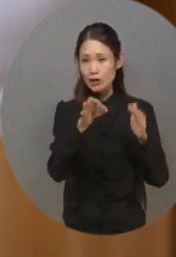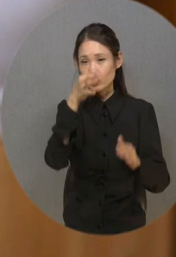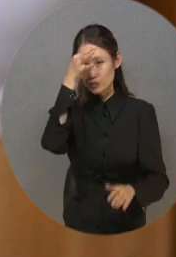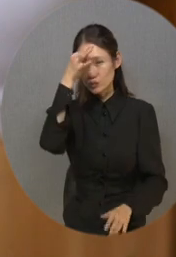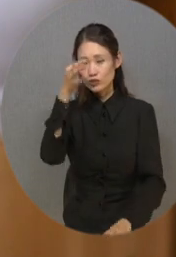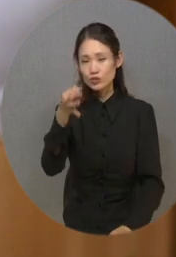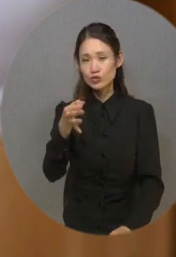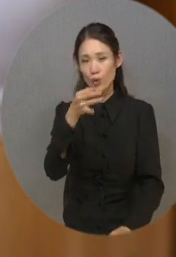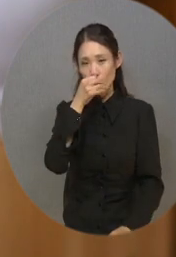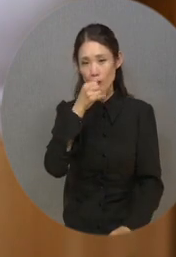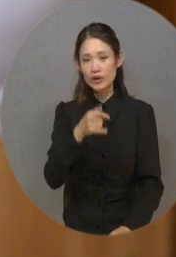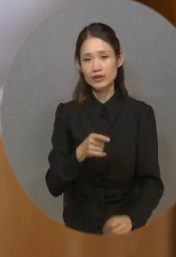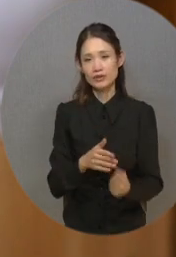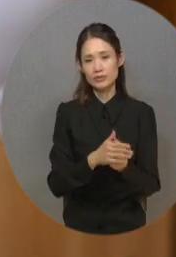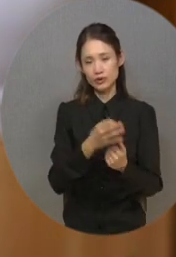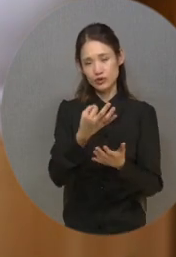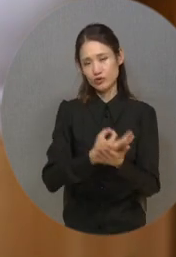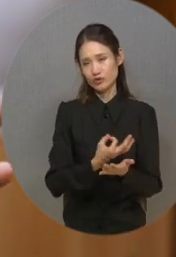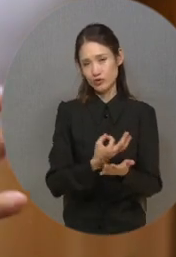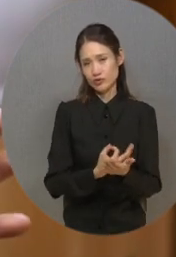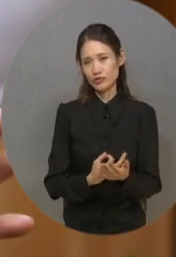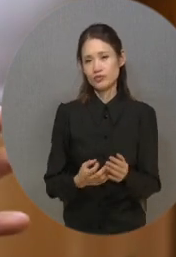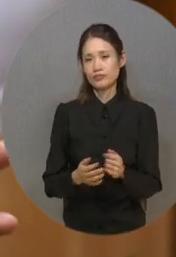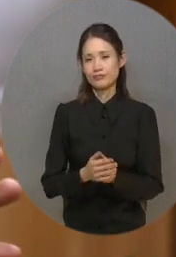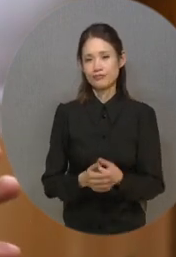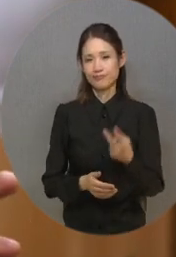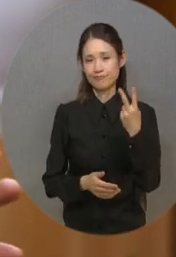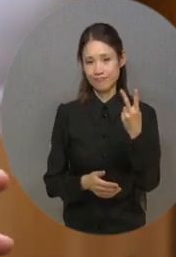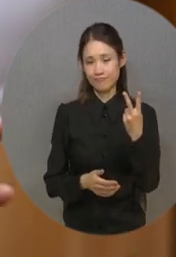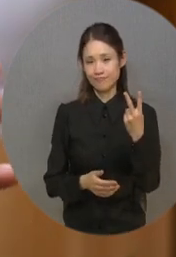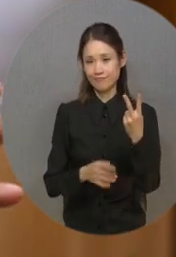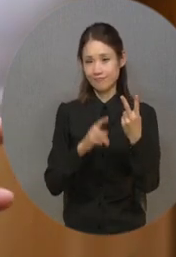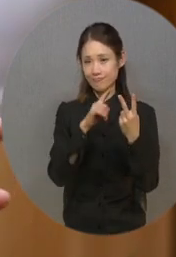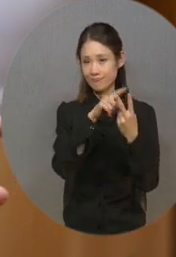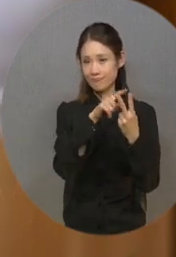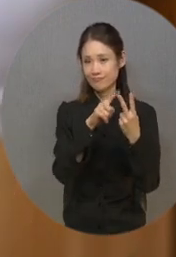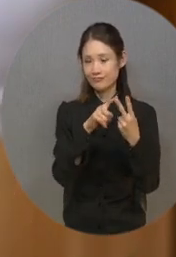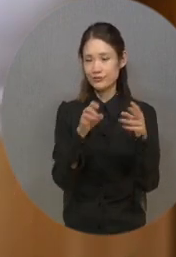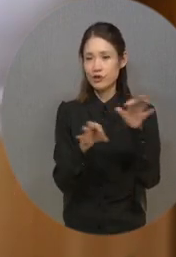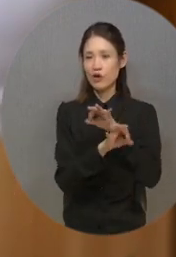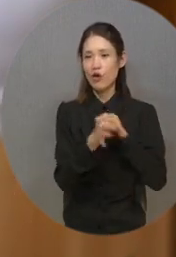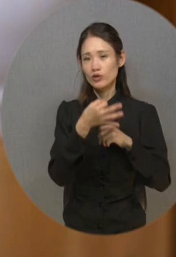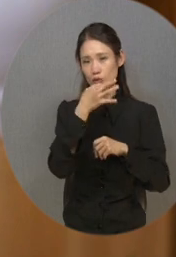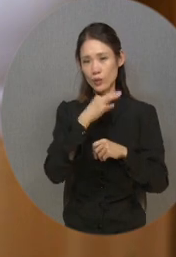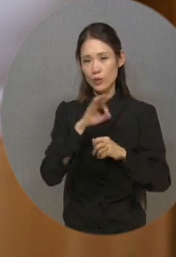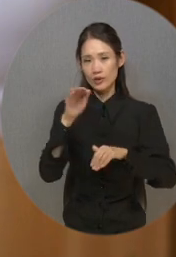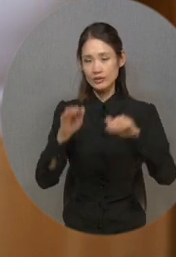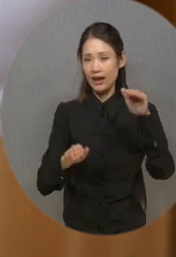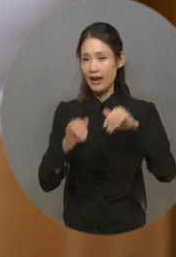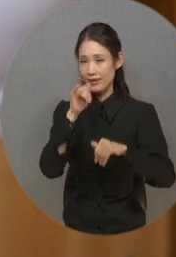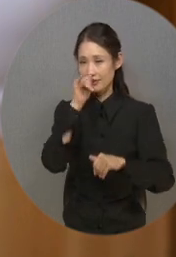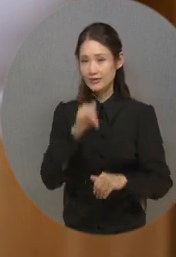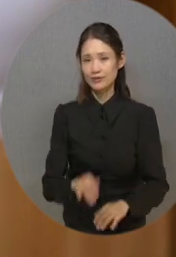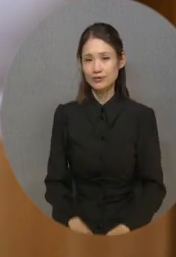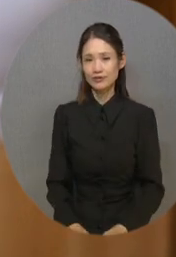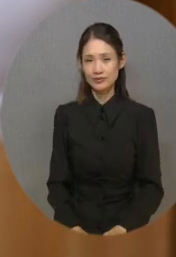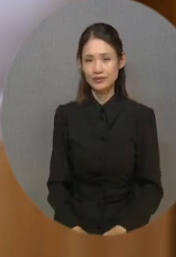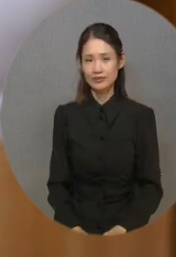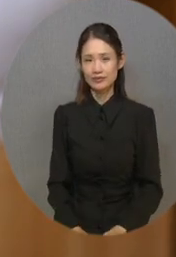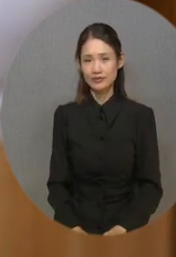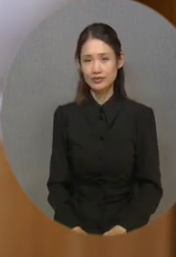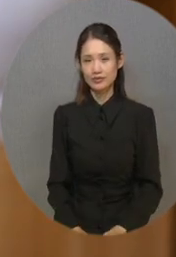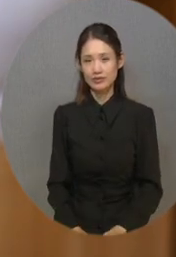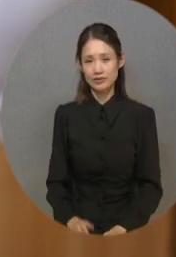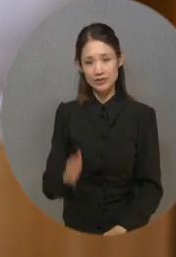발생하는 수입료들이 발생하는 겁니다. 네네. 그래서 두 가지는 경제적 효과가 엄청나게 큰 차이를 보인다고 보죠. 그래서